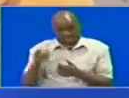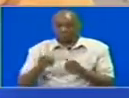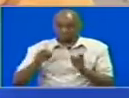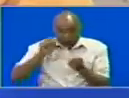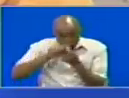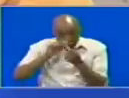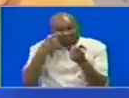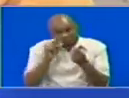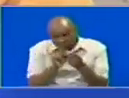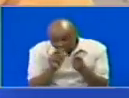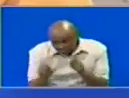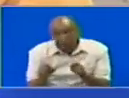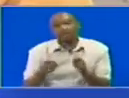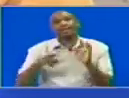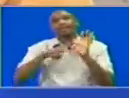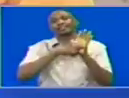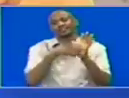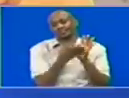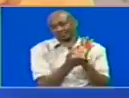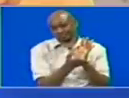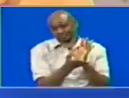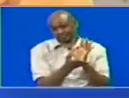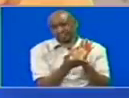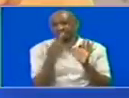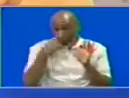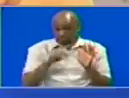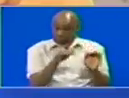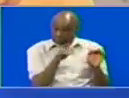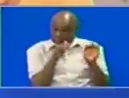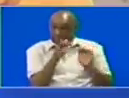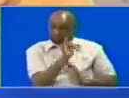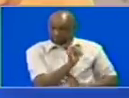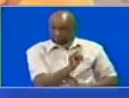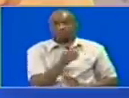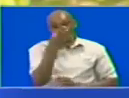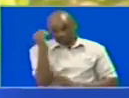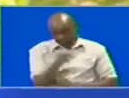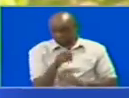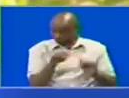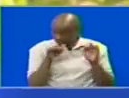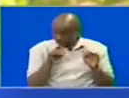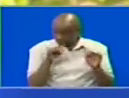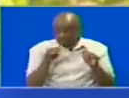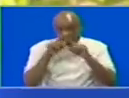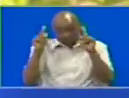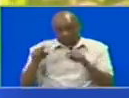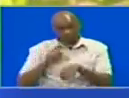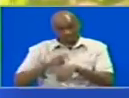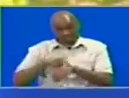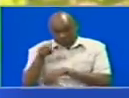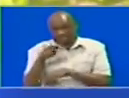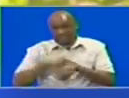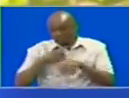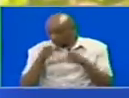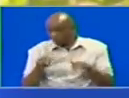akapimwa akapatikana ana virusi. Akaambiwa ngojee kwa miezi mitatu. Katushauri kwamba tunapofanya